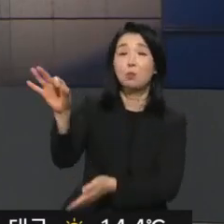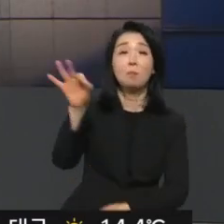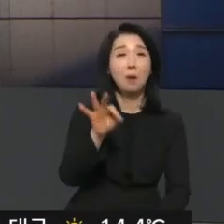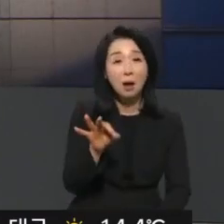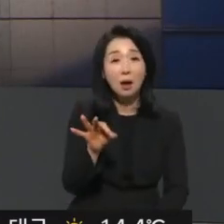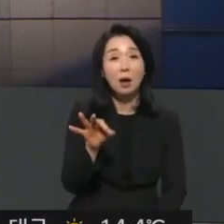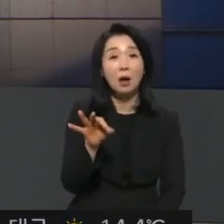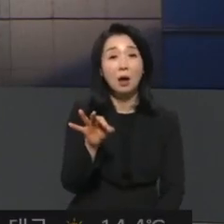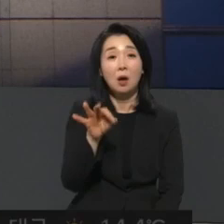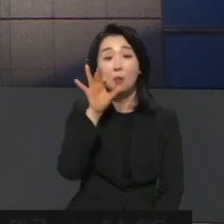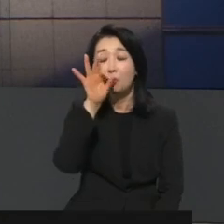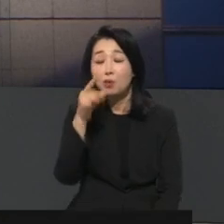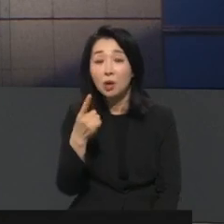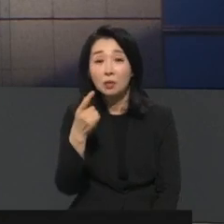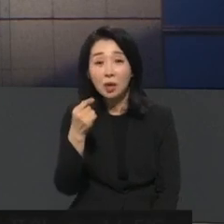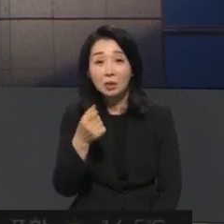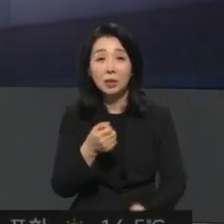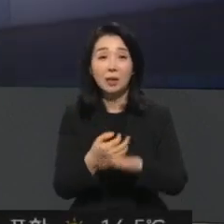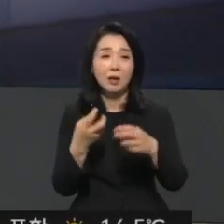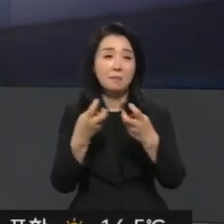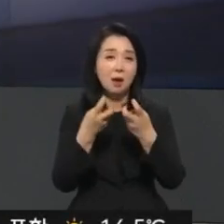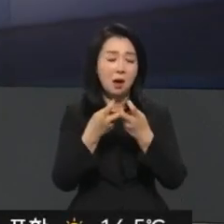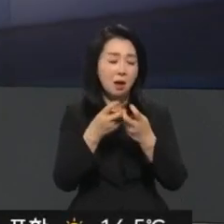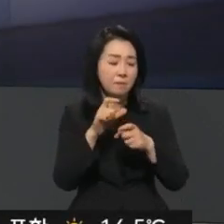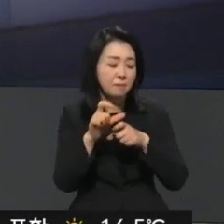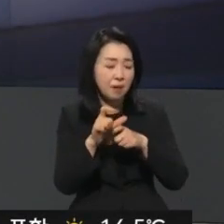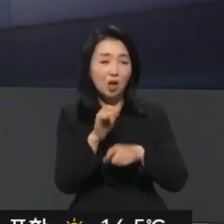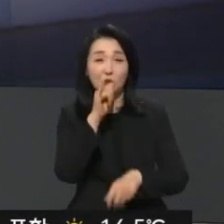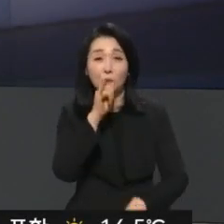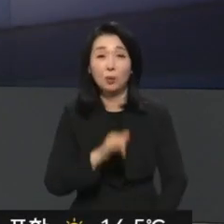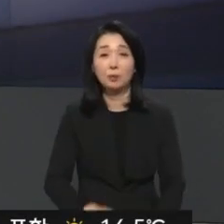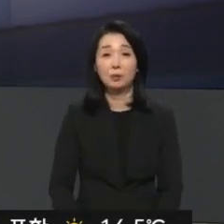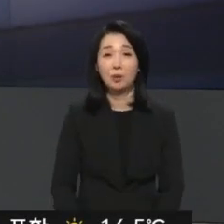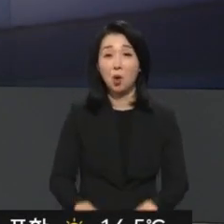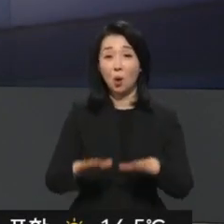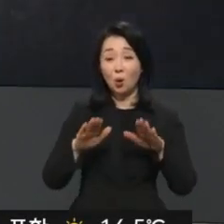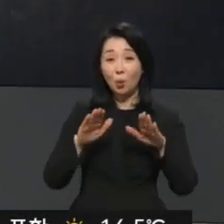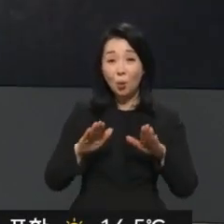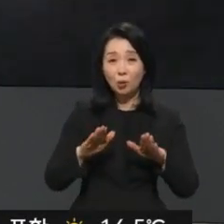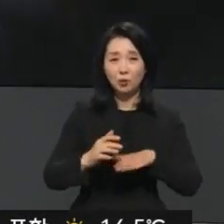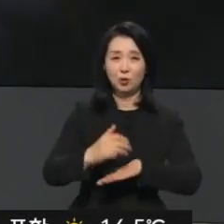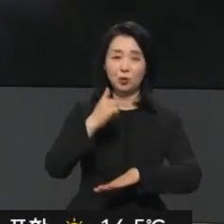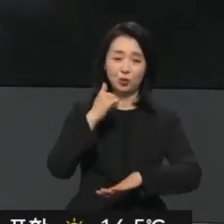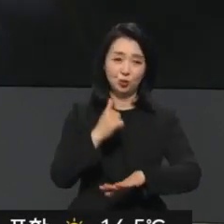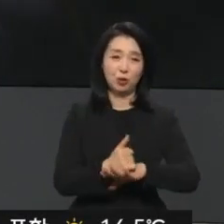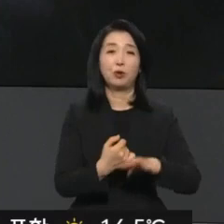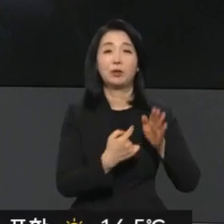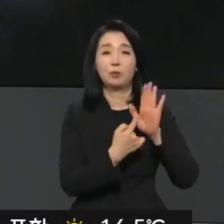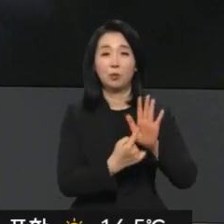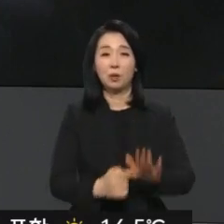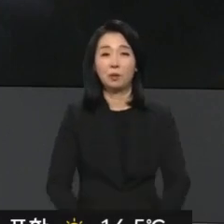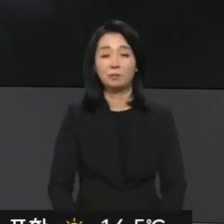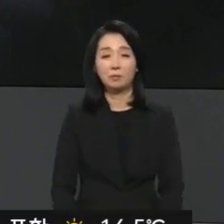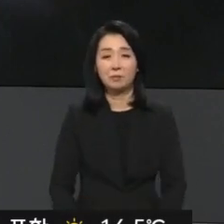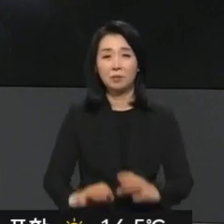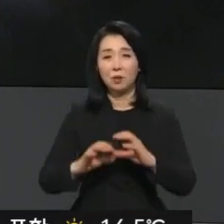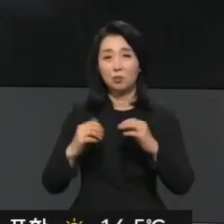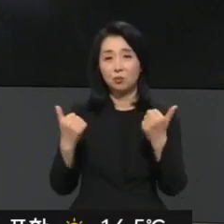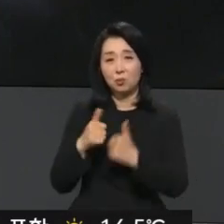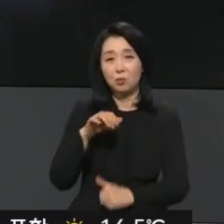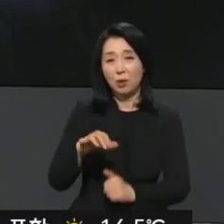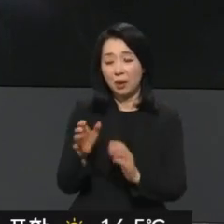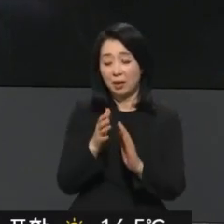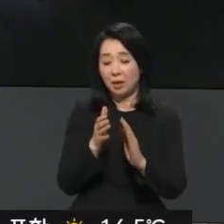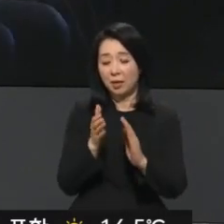방안 불가능할 것 같으니 다른 방안들을 고심해 왔던 건데요 오늘 사실상 최종안이 공개됐습니다 국회에서